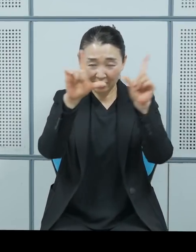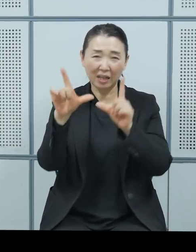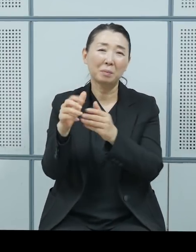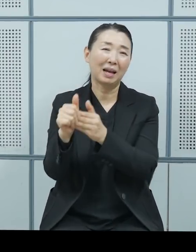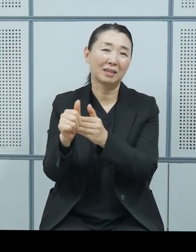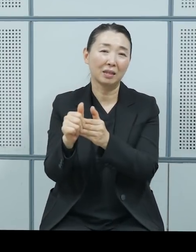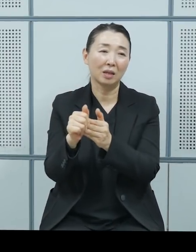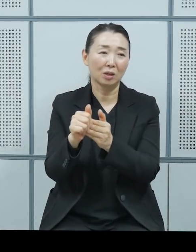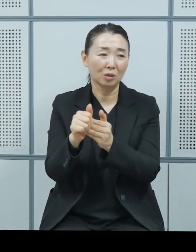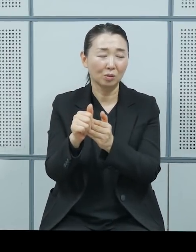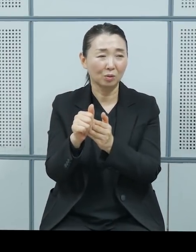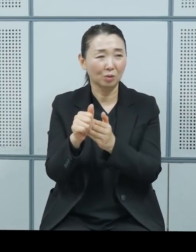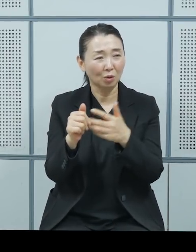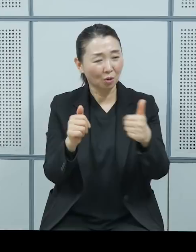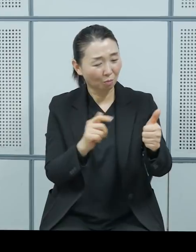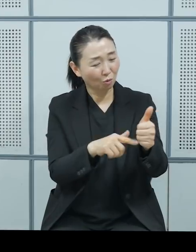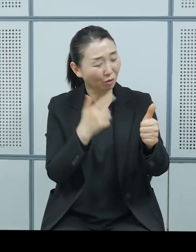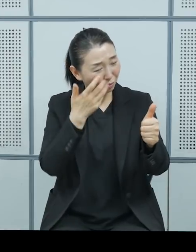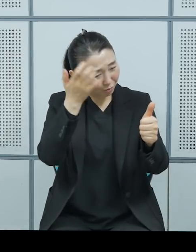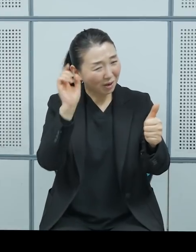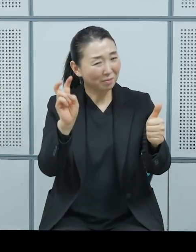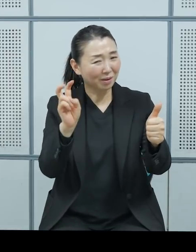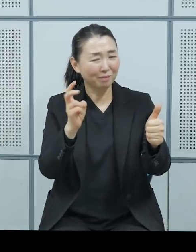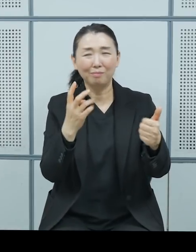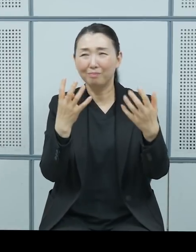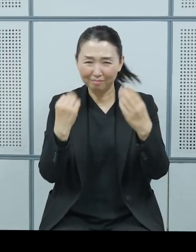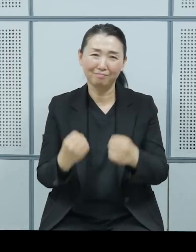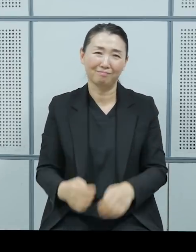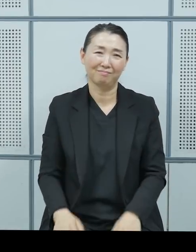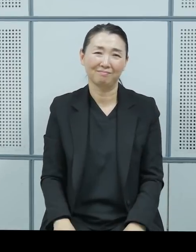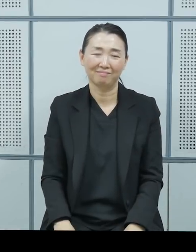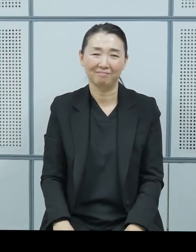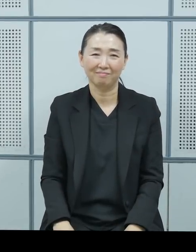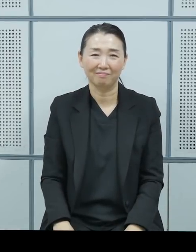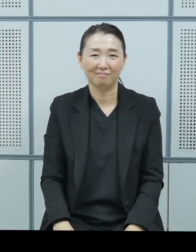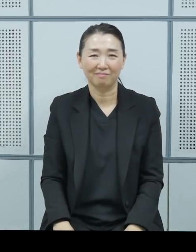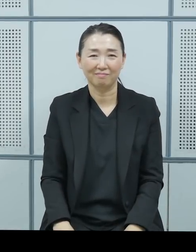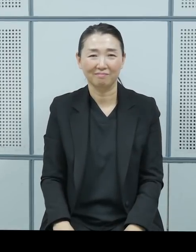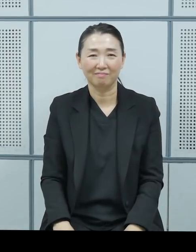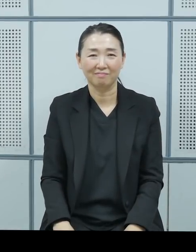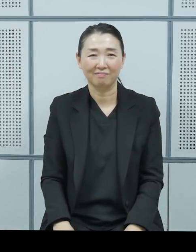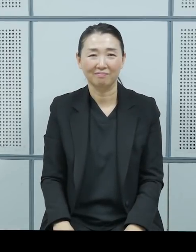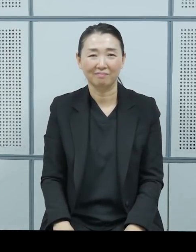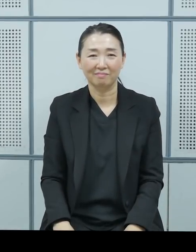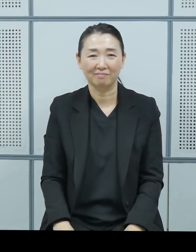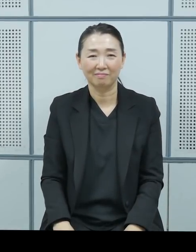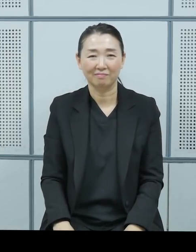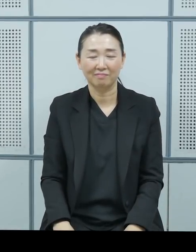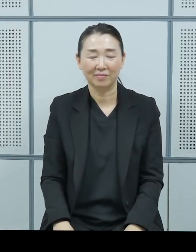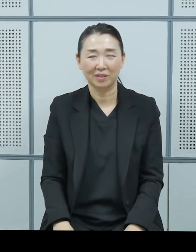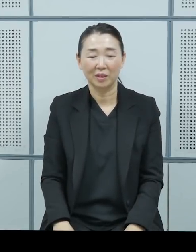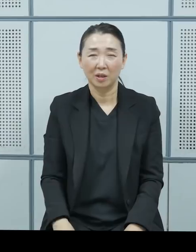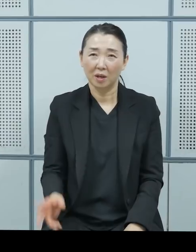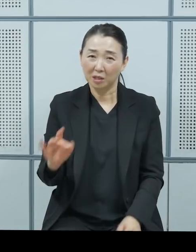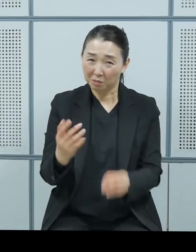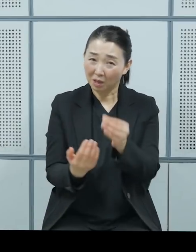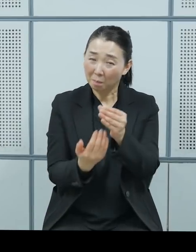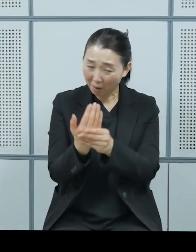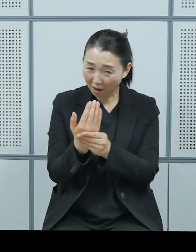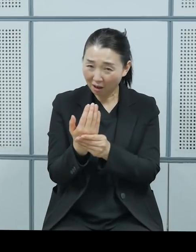꿈이 있으셨을 거 아니에요. 비전이 있으셨을 많죠. 테고. 예. 근데 많죠. 이렇게 됐을